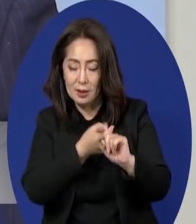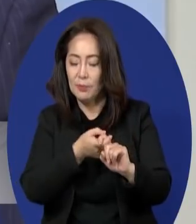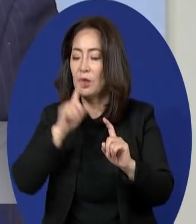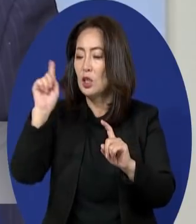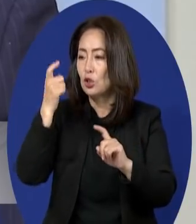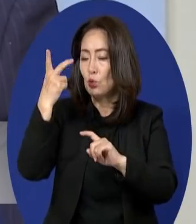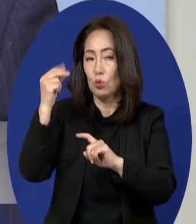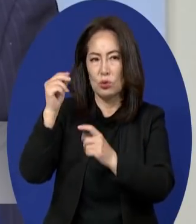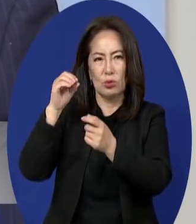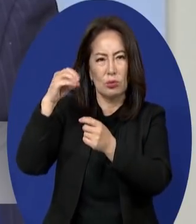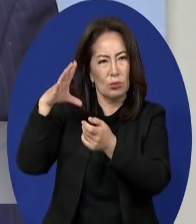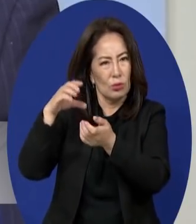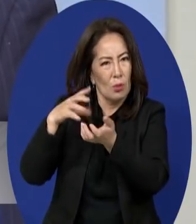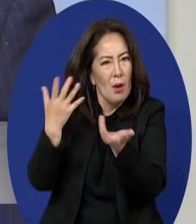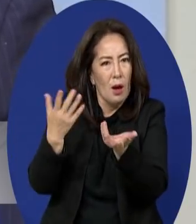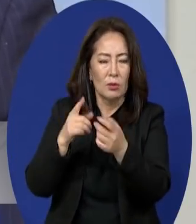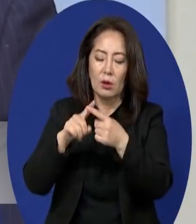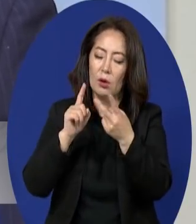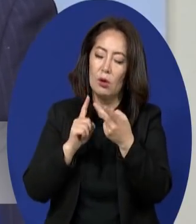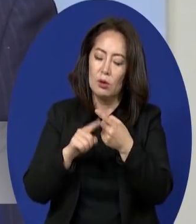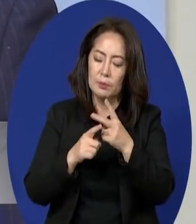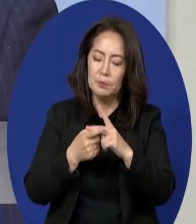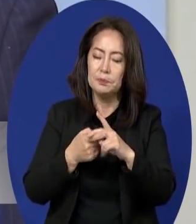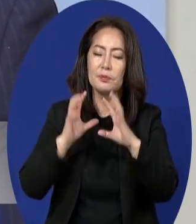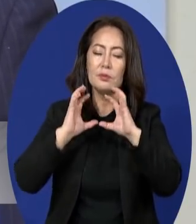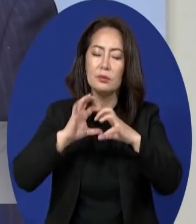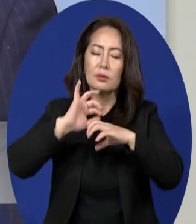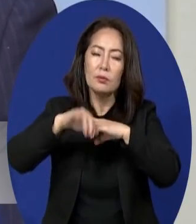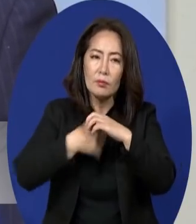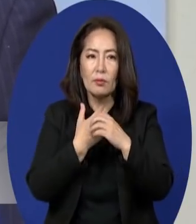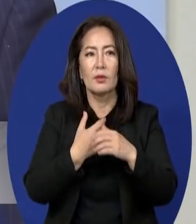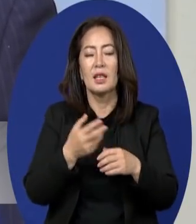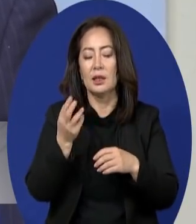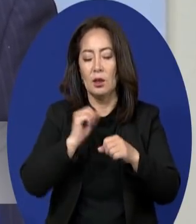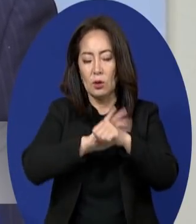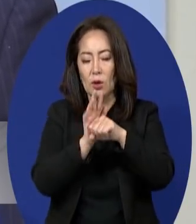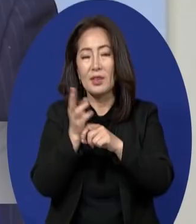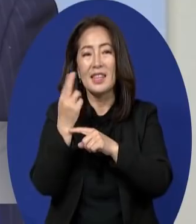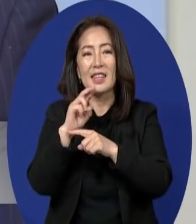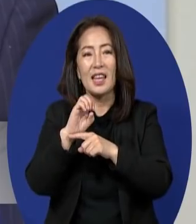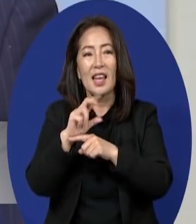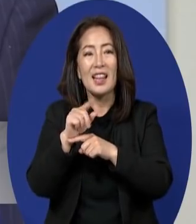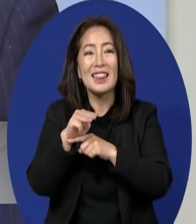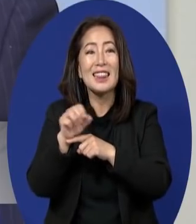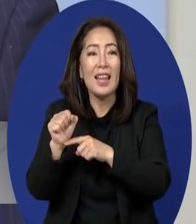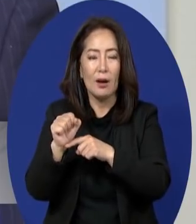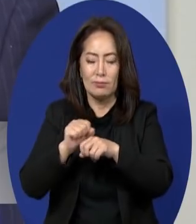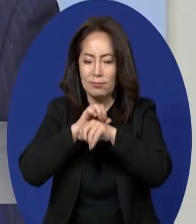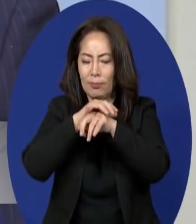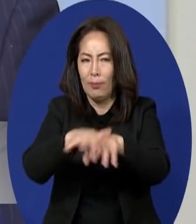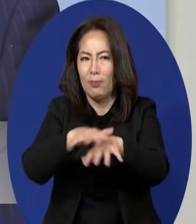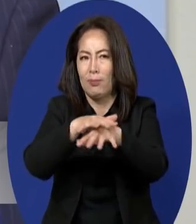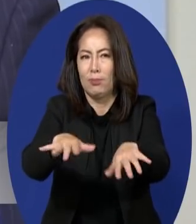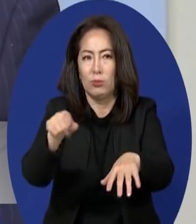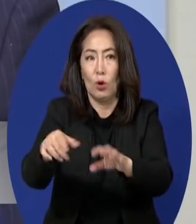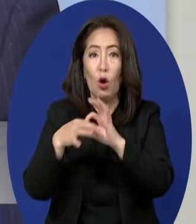хамаархаас гадна бас ямар хүчин зүйлүүдтэй хамарч байна гэхээр дэлхийд аяар явагдж байгаа энэ дельта хөвлөрийн давалгаантай бас холбогдож